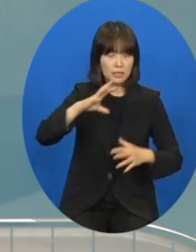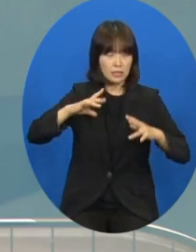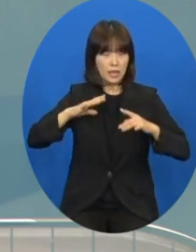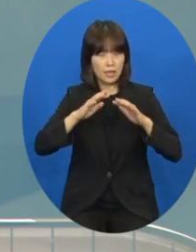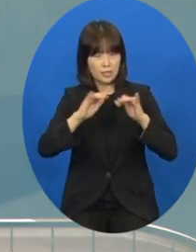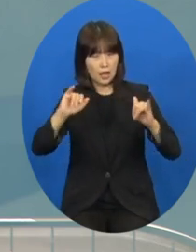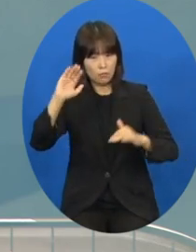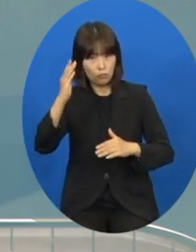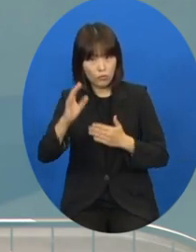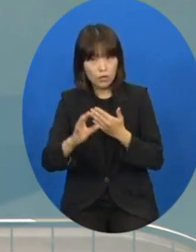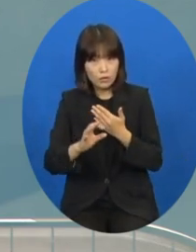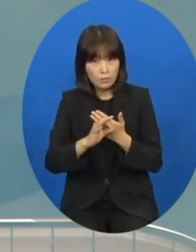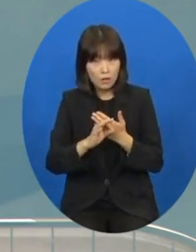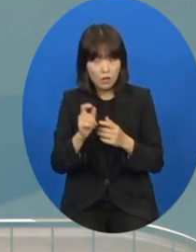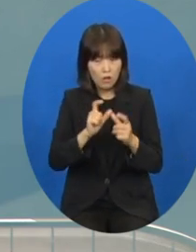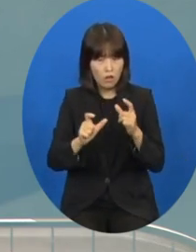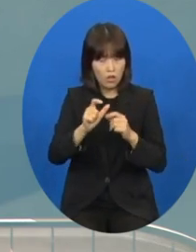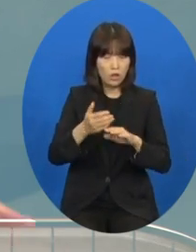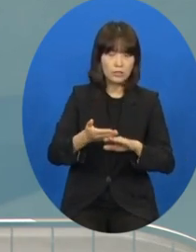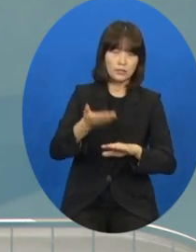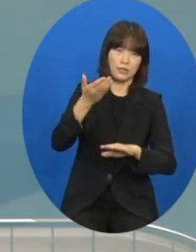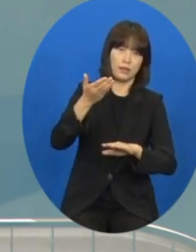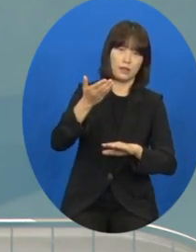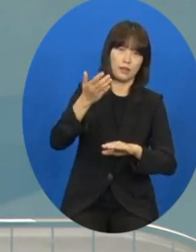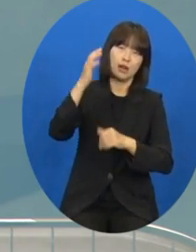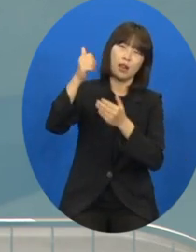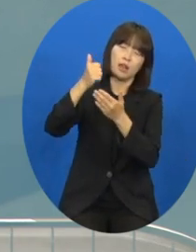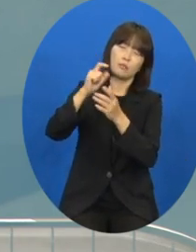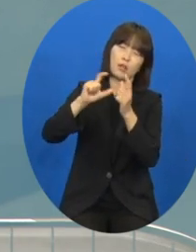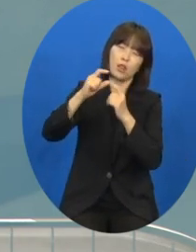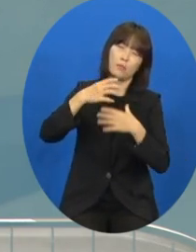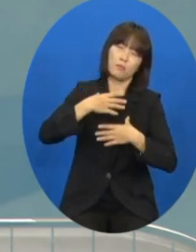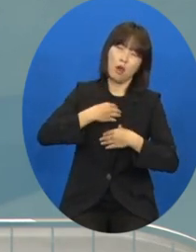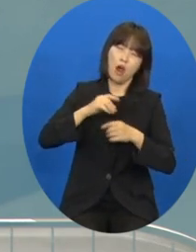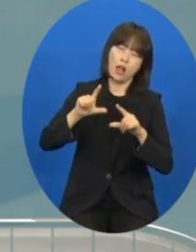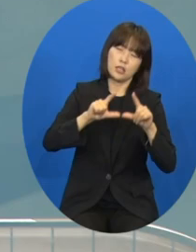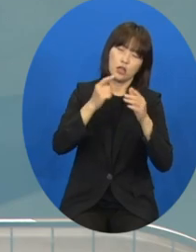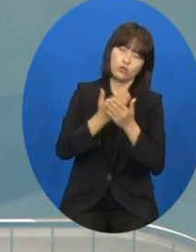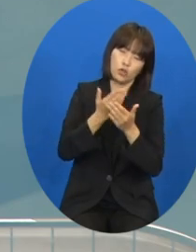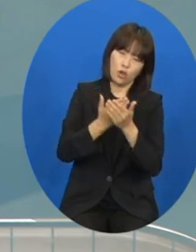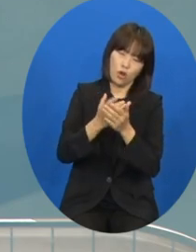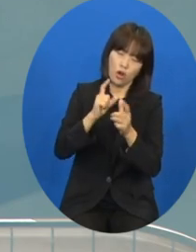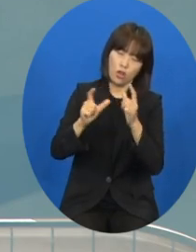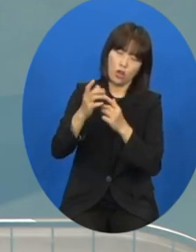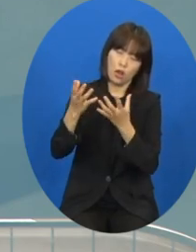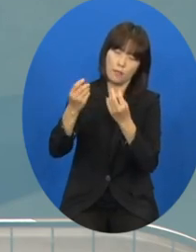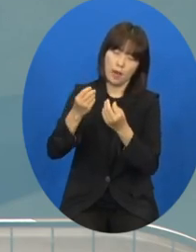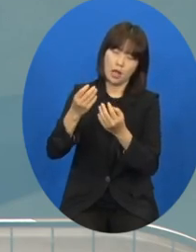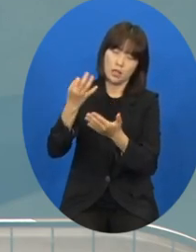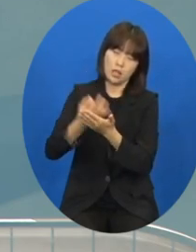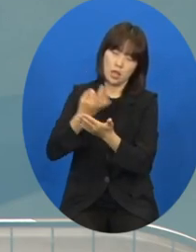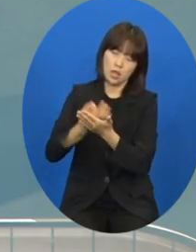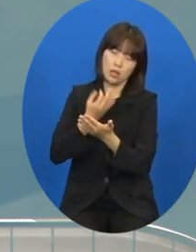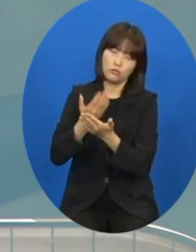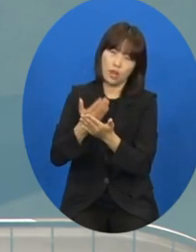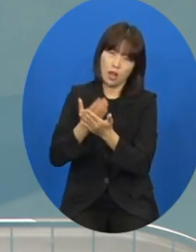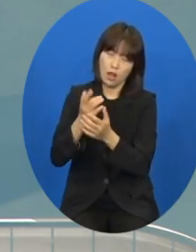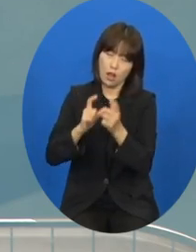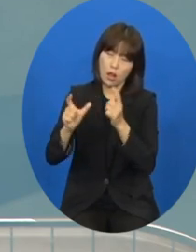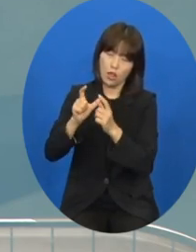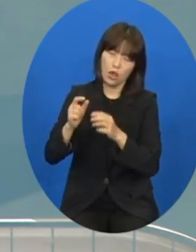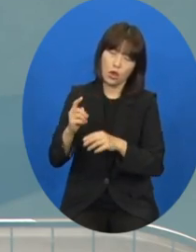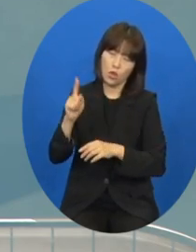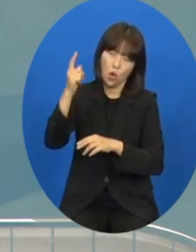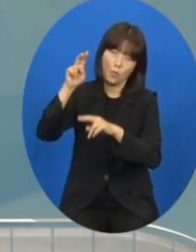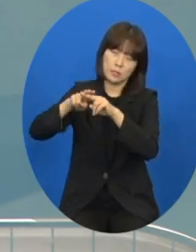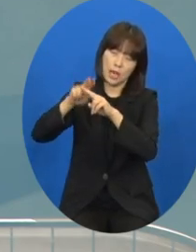된다면 더 이상 하나님 더 편하게 살게 해주세요, 더 많이 가지고 살게 해주세요, 더 높아지게